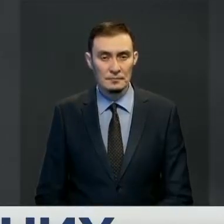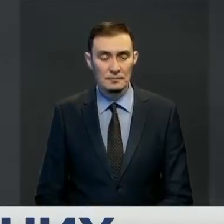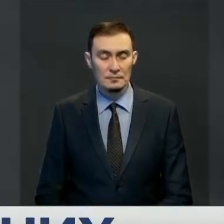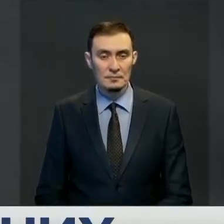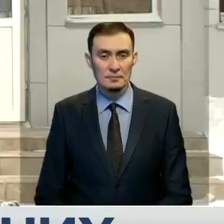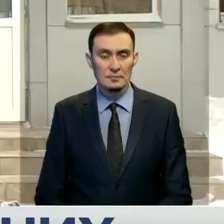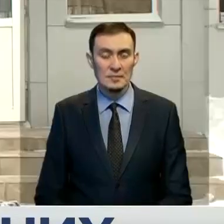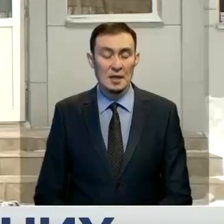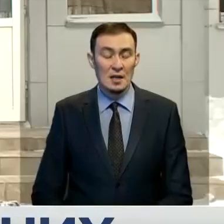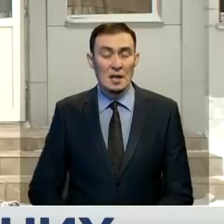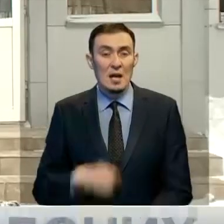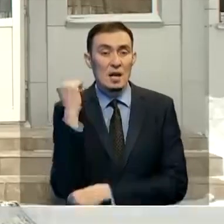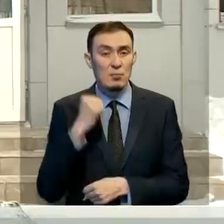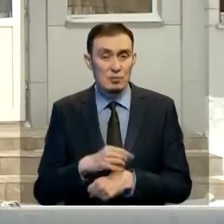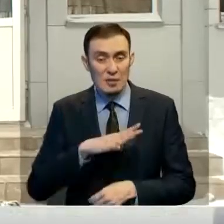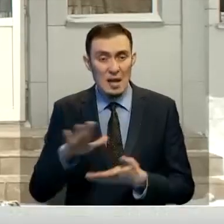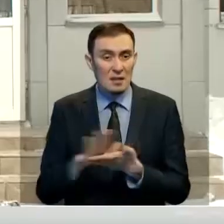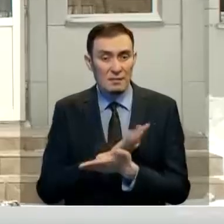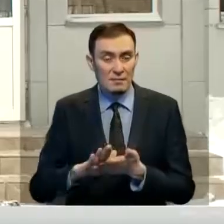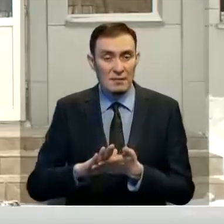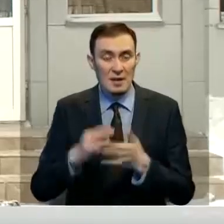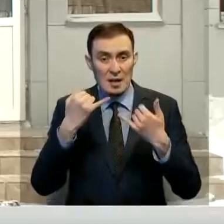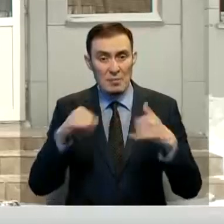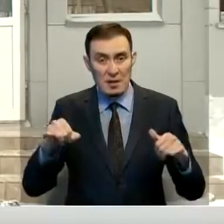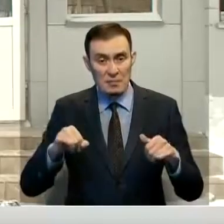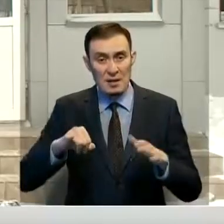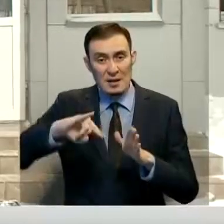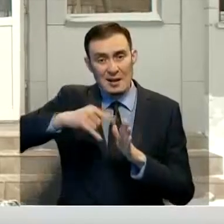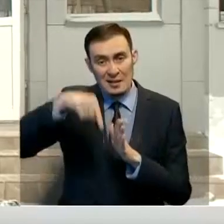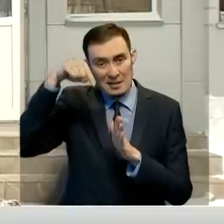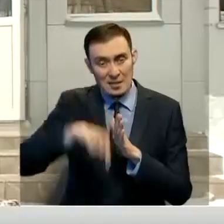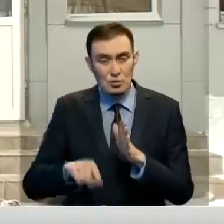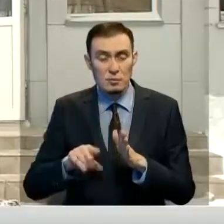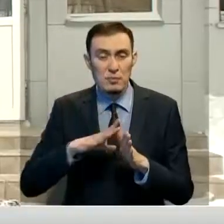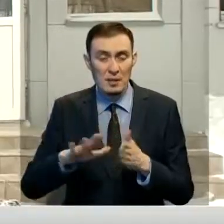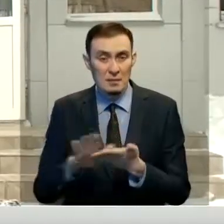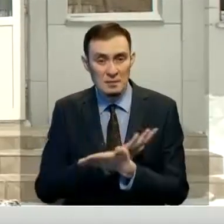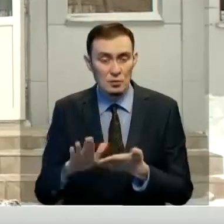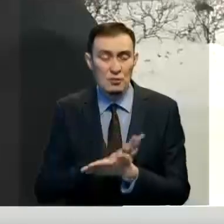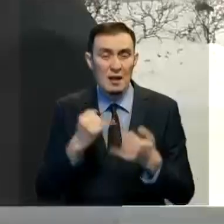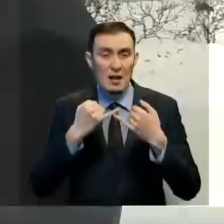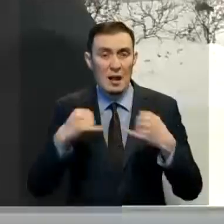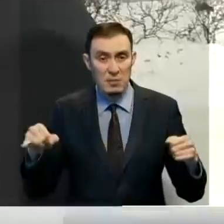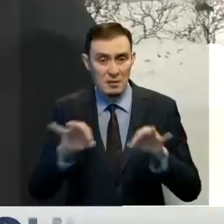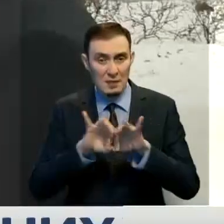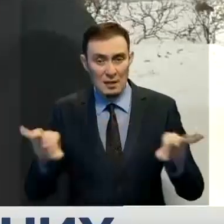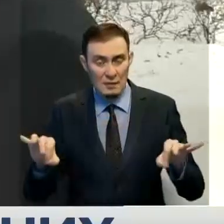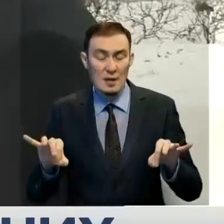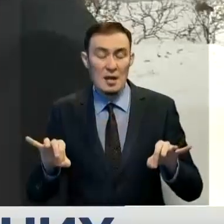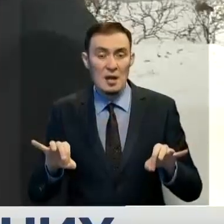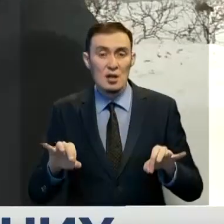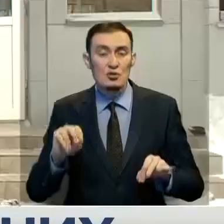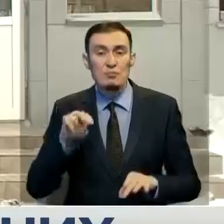Работники МАО производились очистительные работы в кабельной канализации для обеспечения проходимости кабельных каналов. Обстоятельства